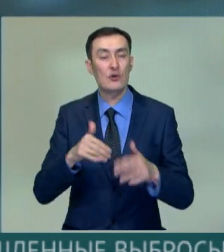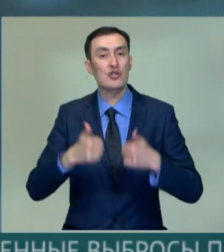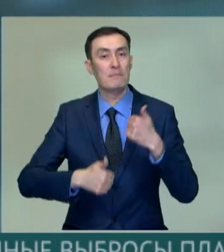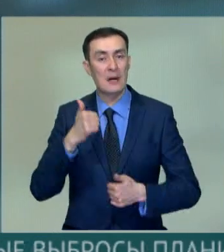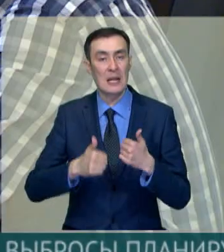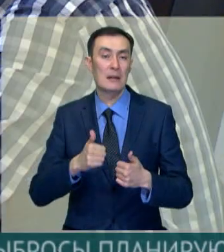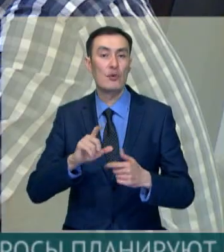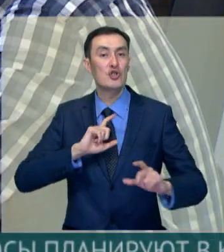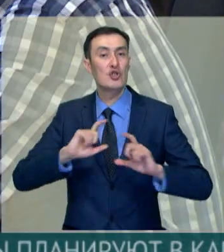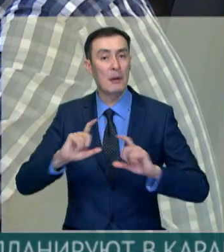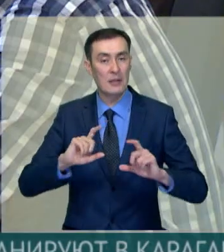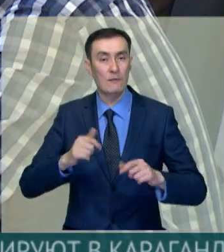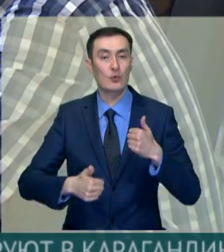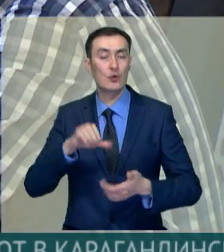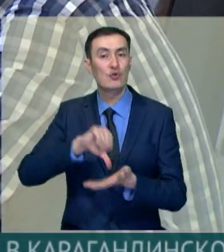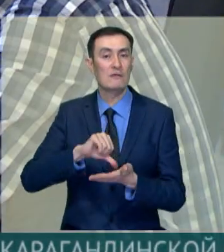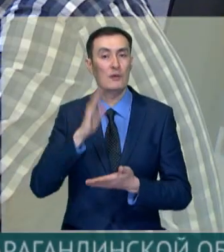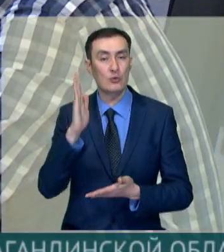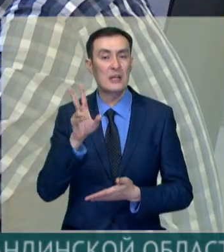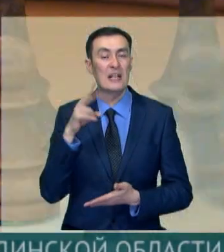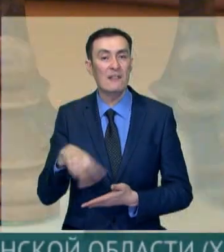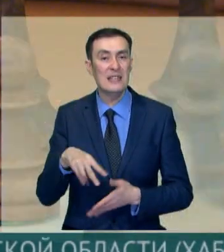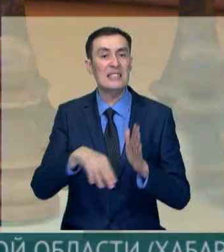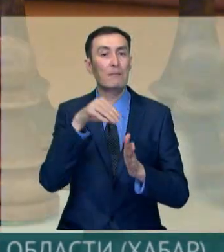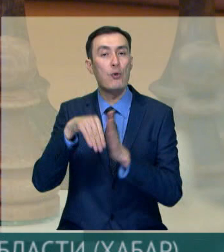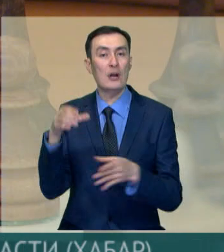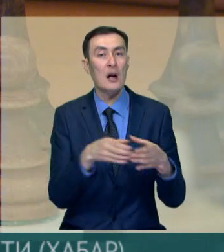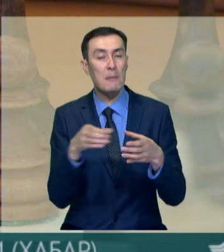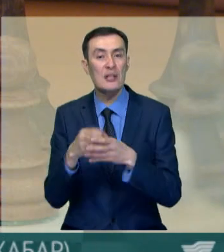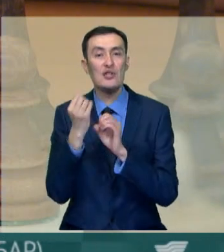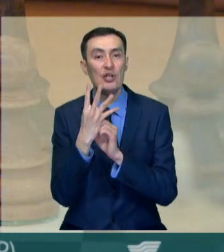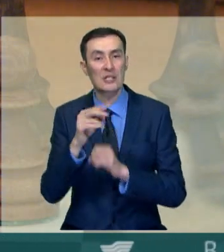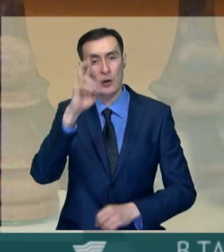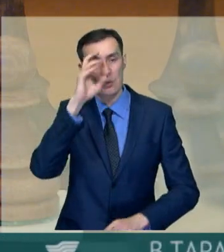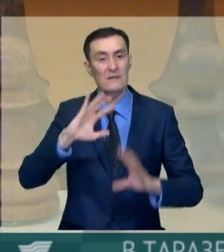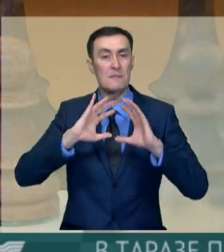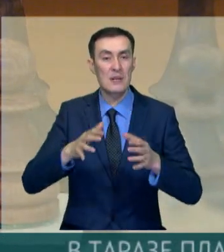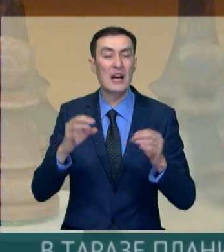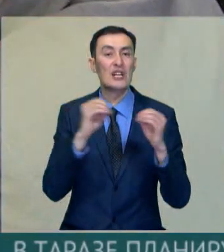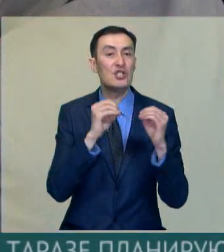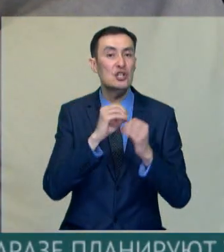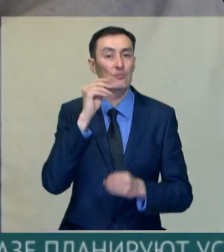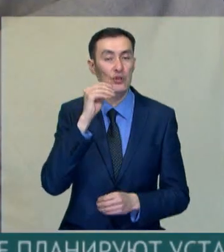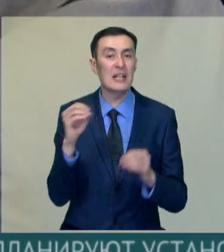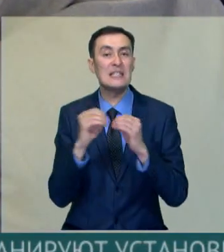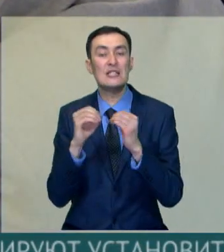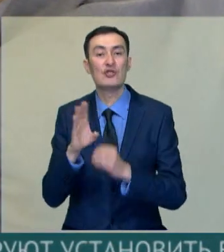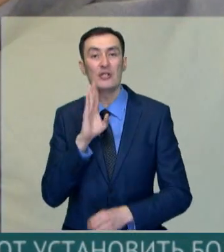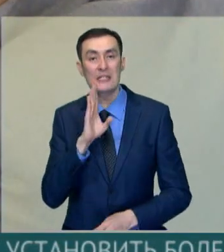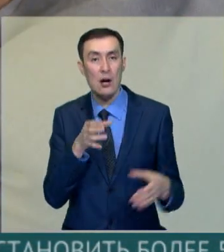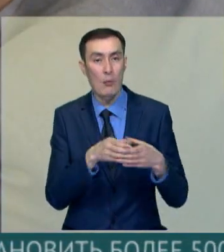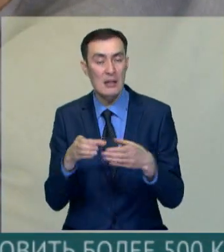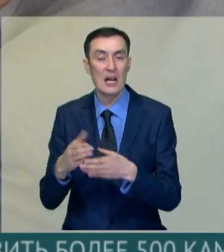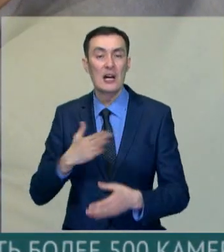по классическим шахматам. В турнире примут участие 20 сборных команд из 14 стран мира, 10 мужских и 10 женских.